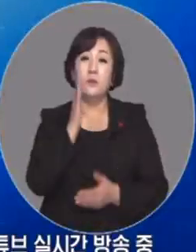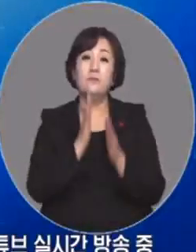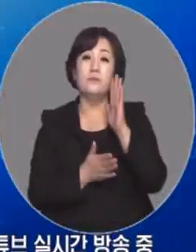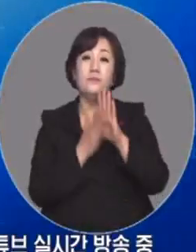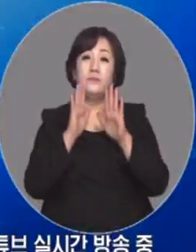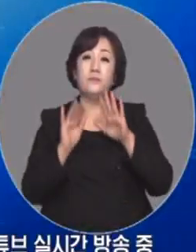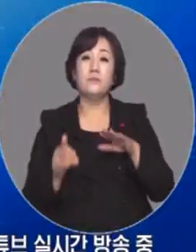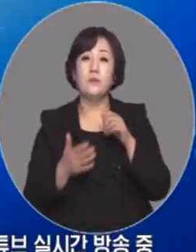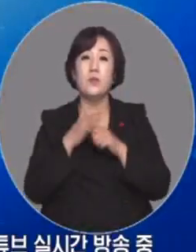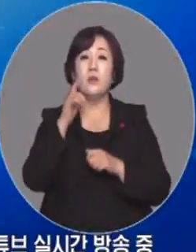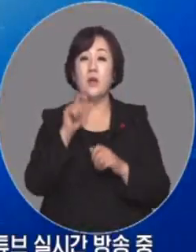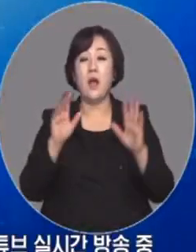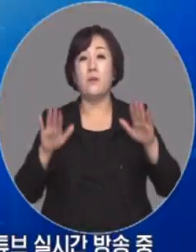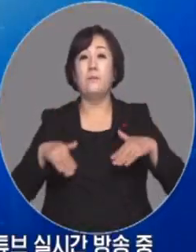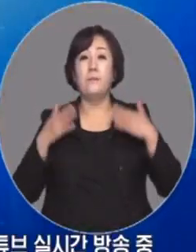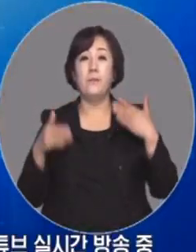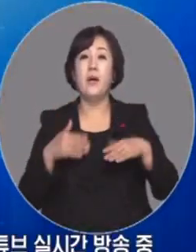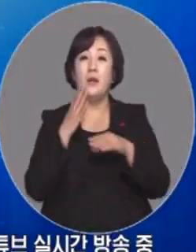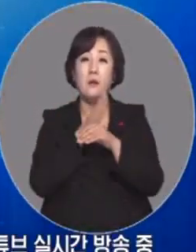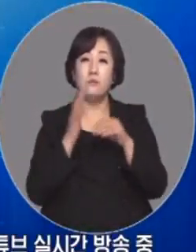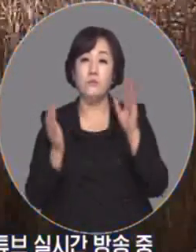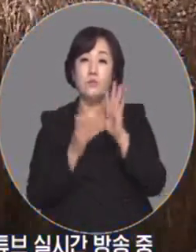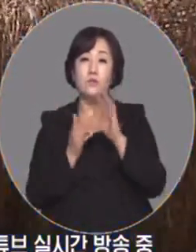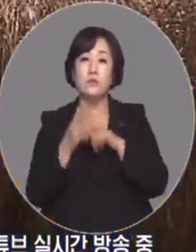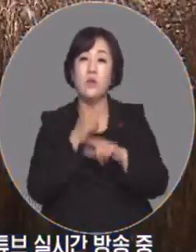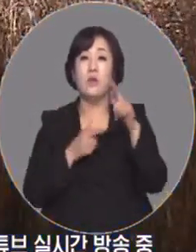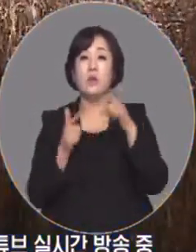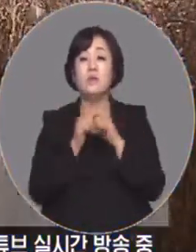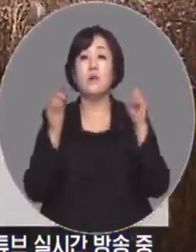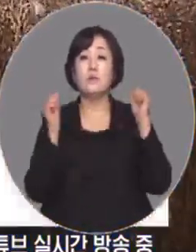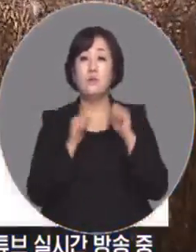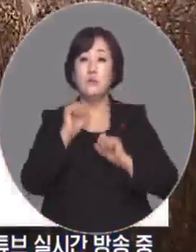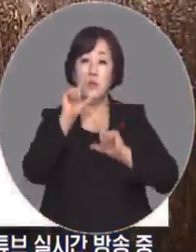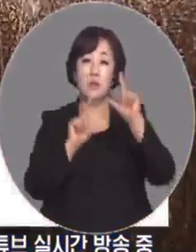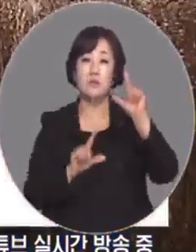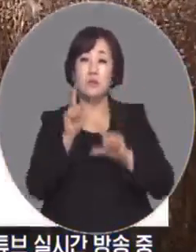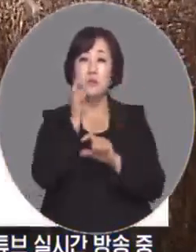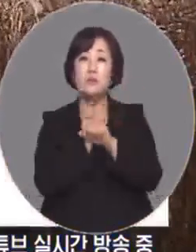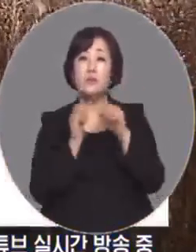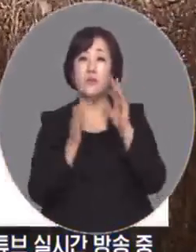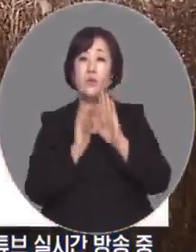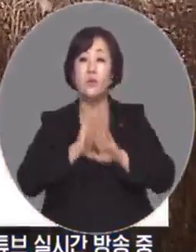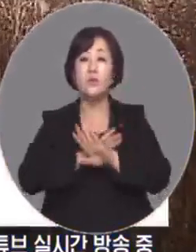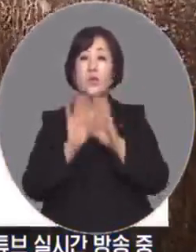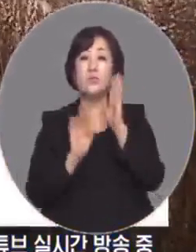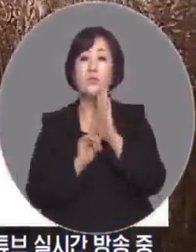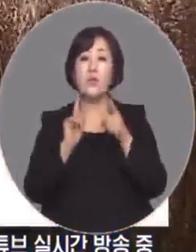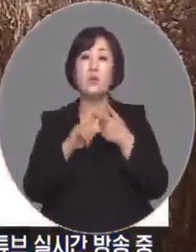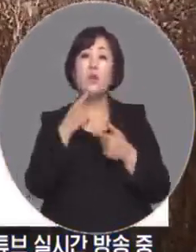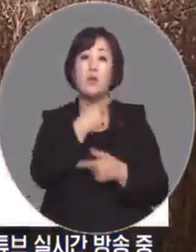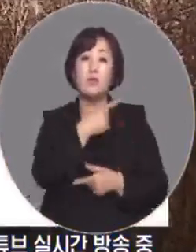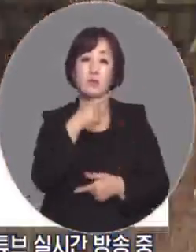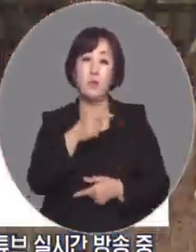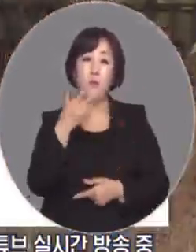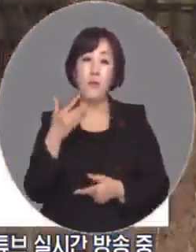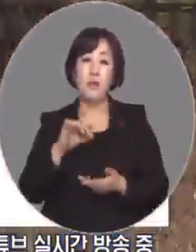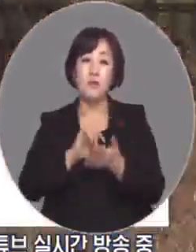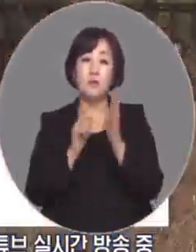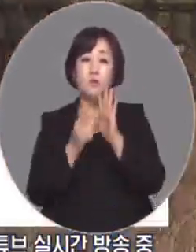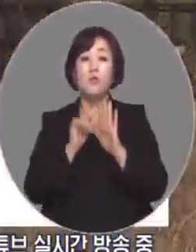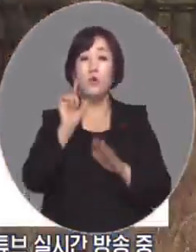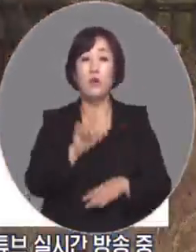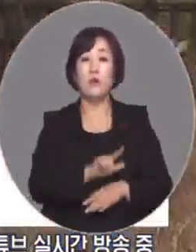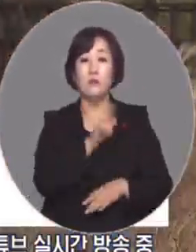울산 지역은 오늘 강풍주의보가 내려진 가운데 매서운 추위가 이어지고 있습니다. 낮 최고 기온은 1.8도에 그쳐